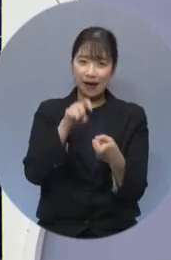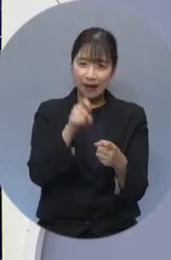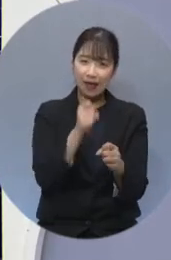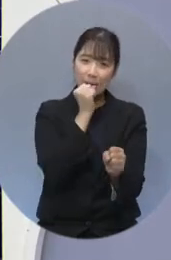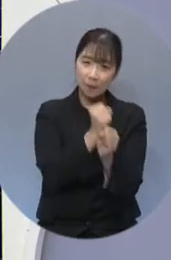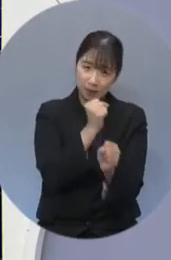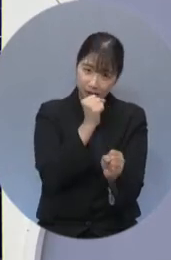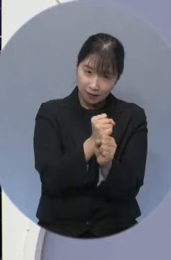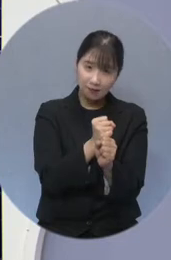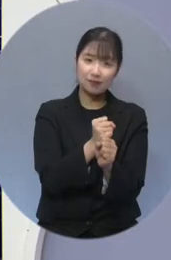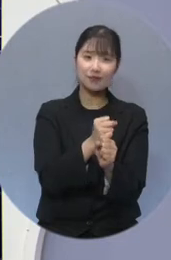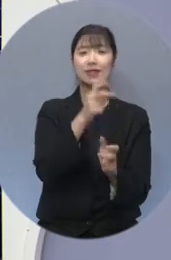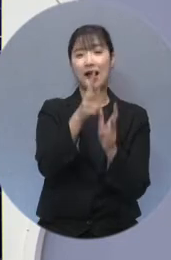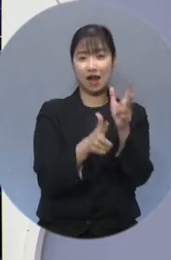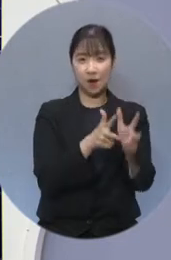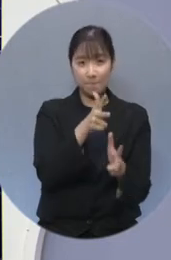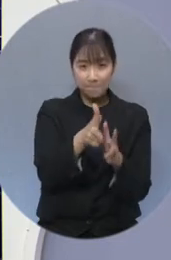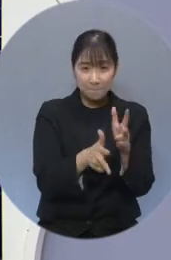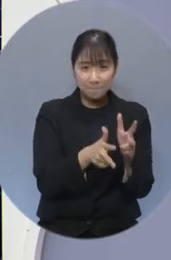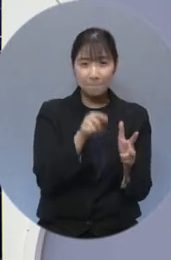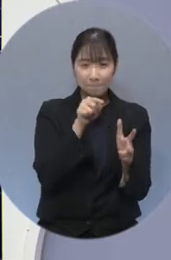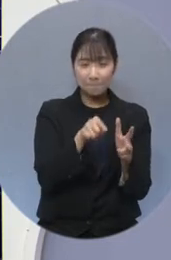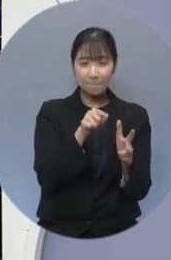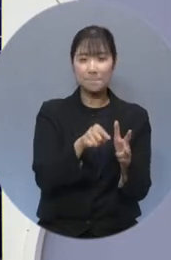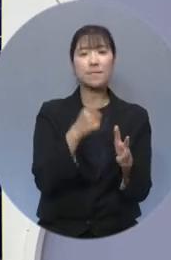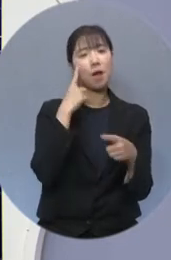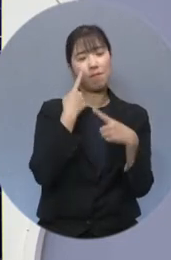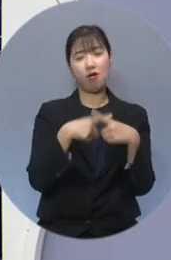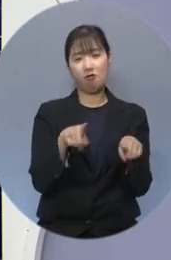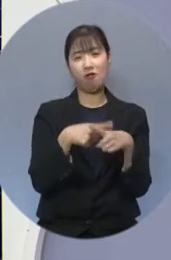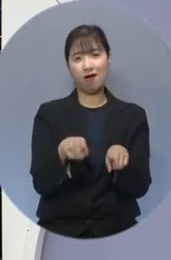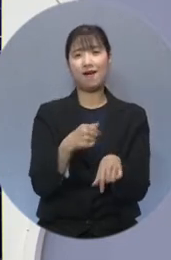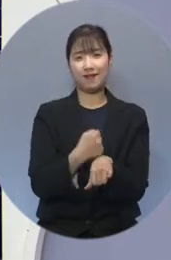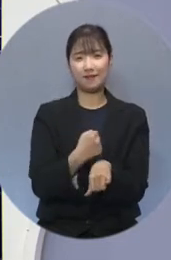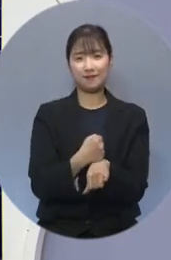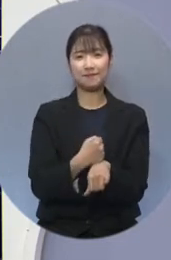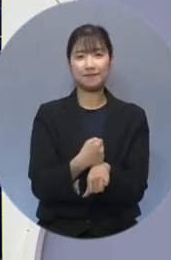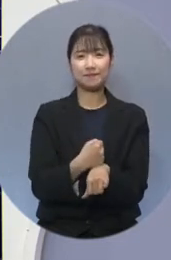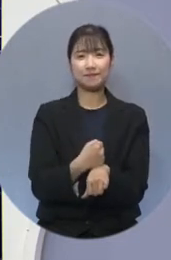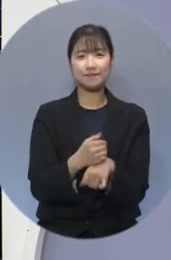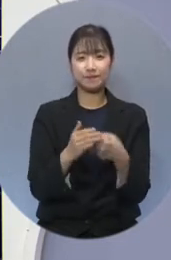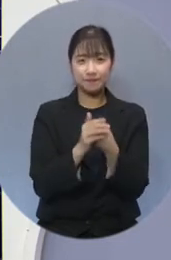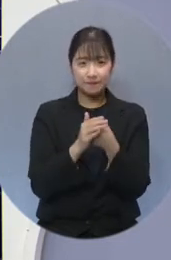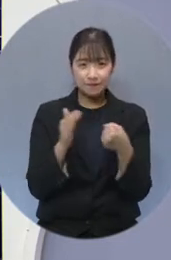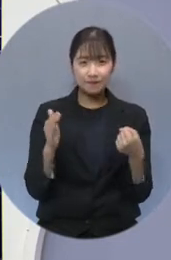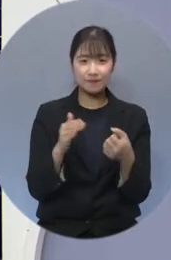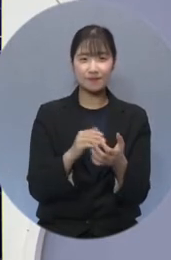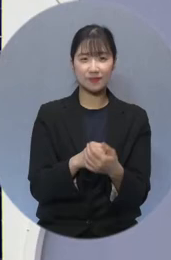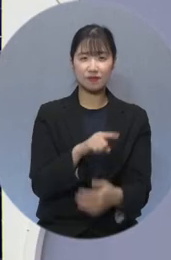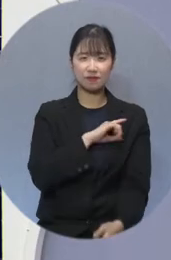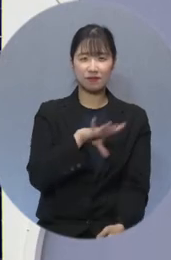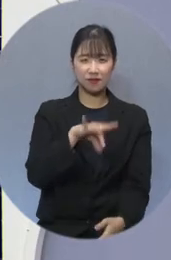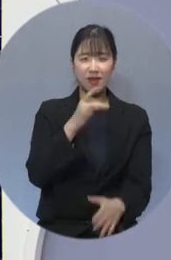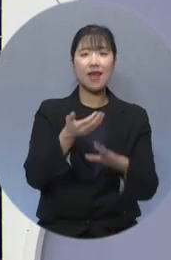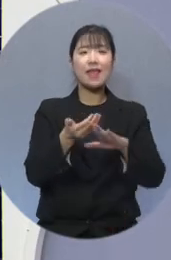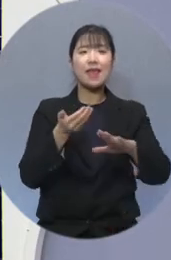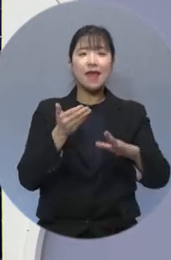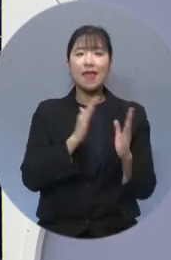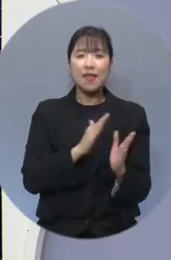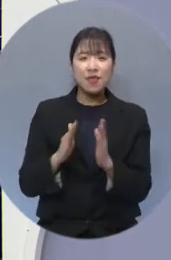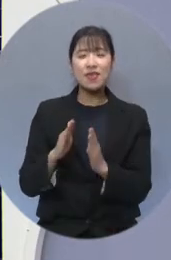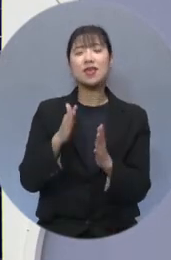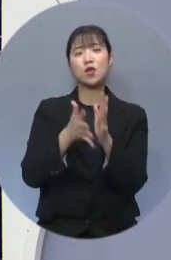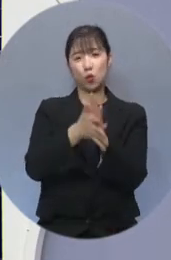잘 조성하고 있는 사업들을 지자체를 이제 평가를 하는 겁니다. 그래서 우선은 예비도시를 정합니다.